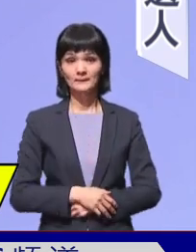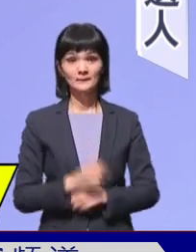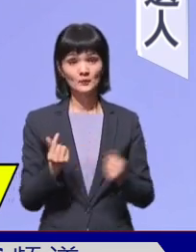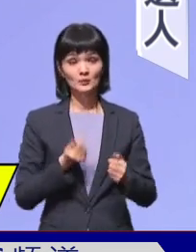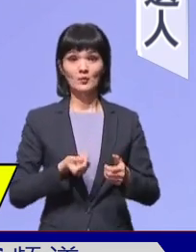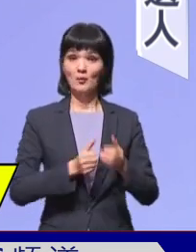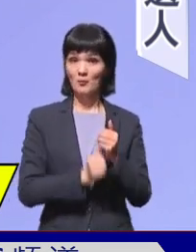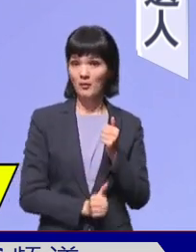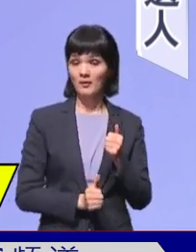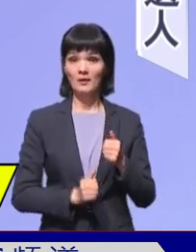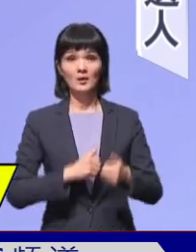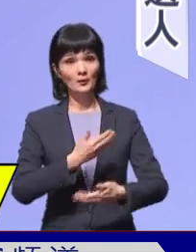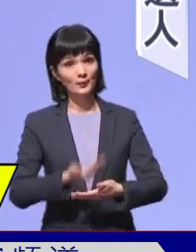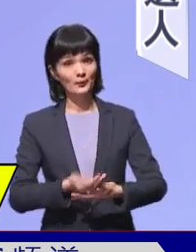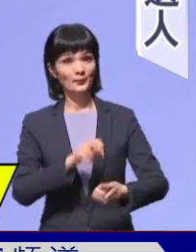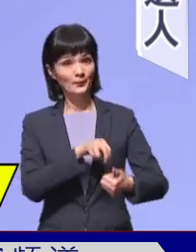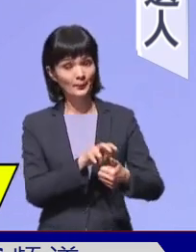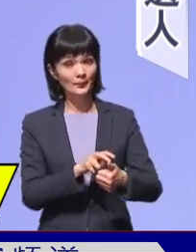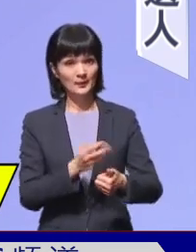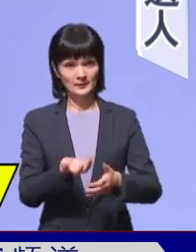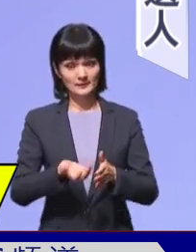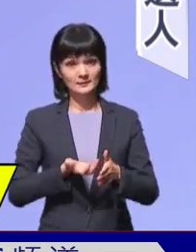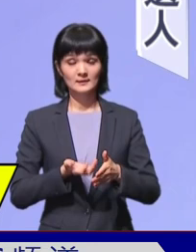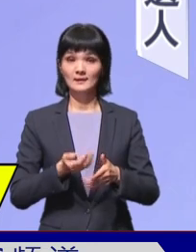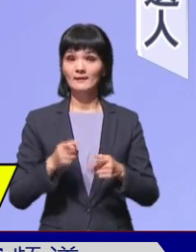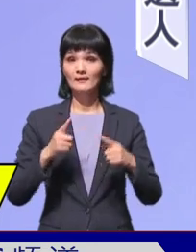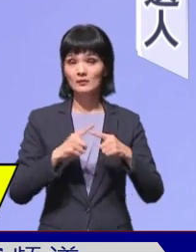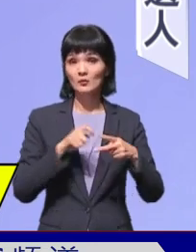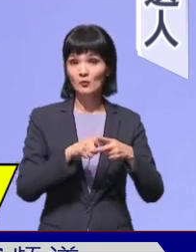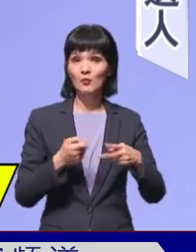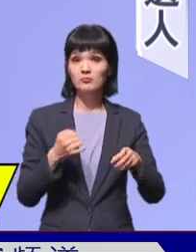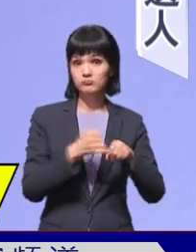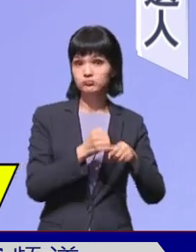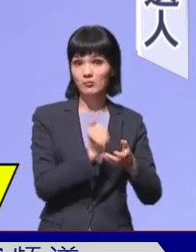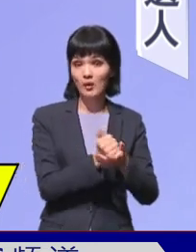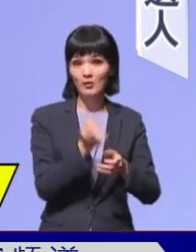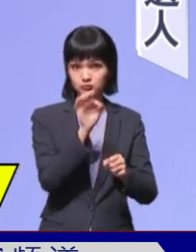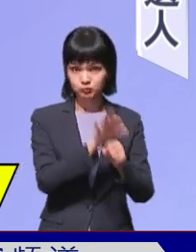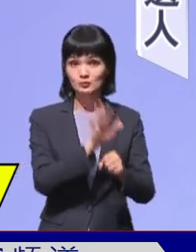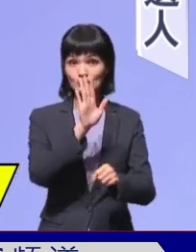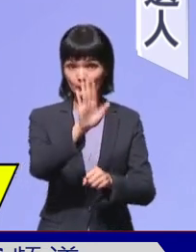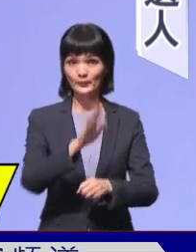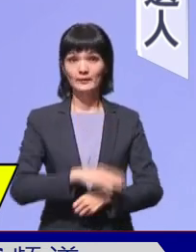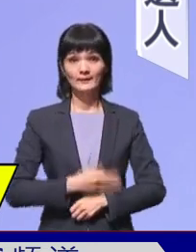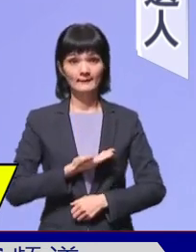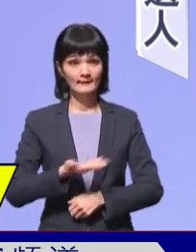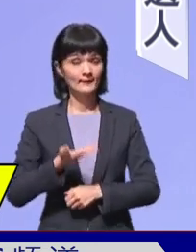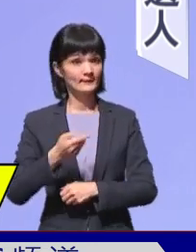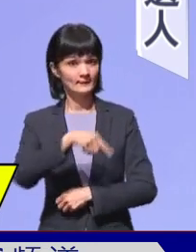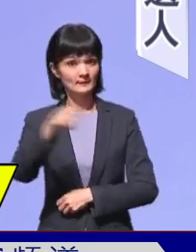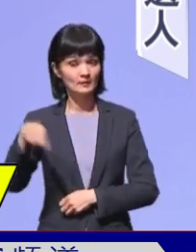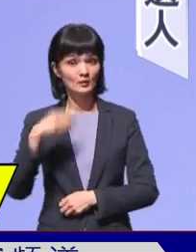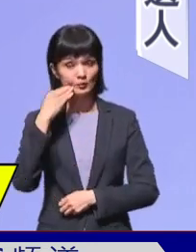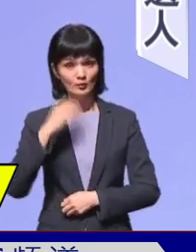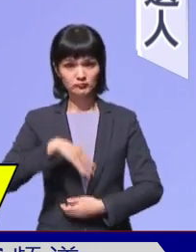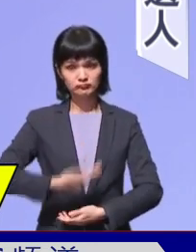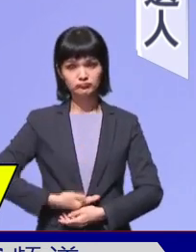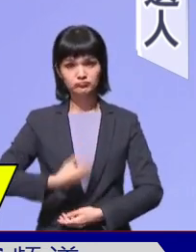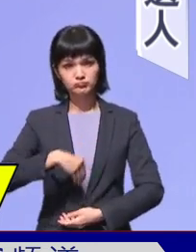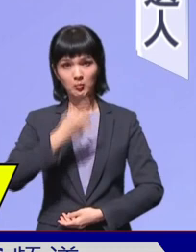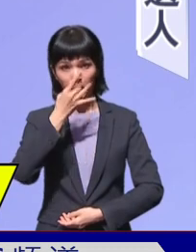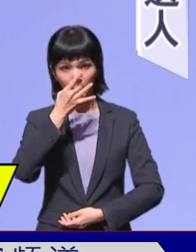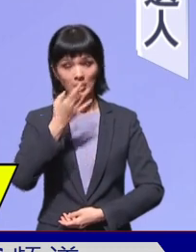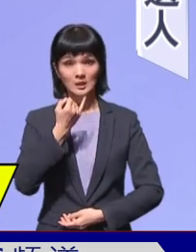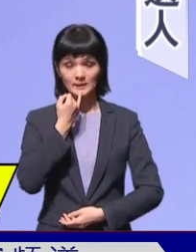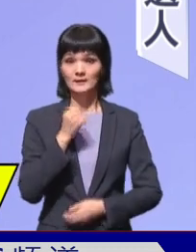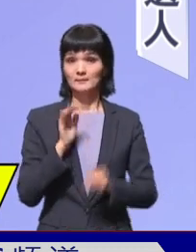产育儿，在孕的时候我们有人工生殖的一个补助，基本上让大家能够不能生的时候，或者我们可